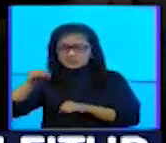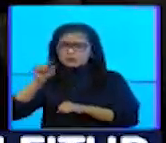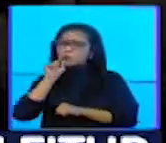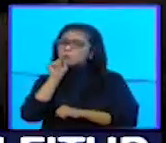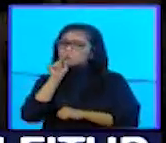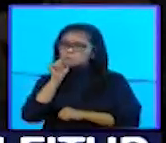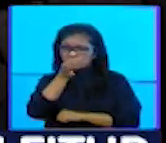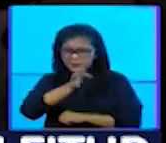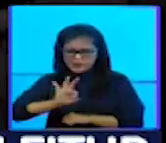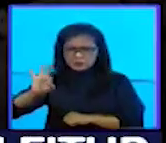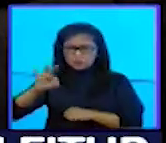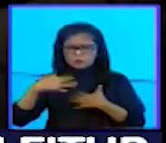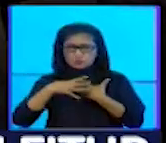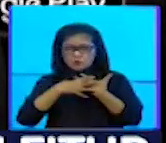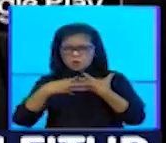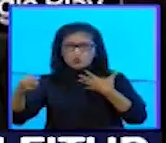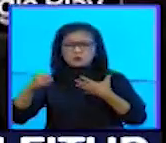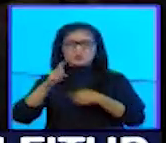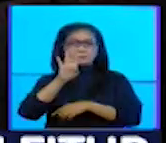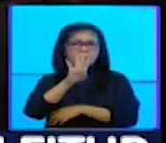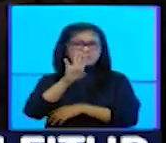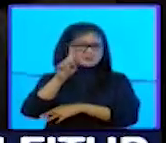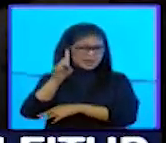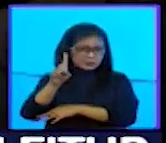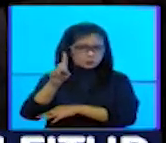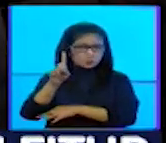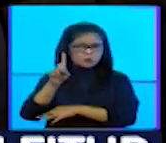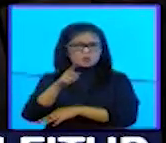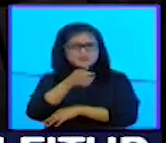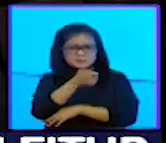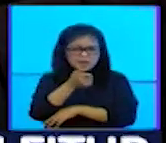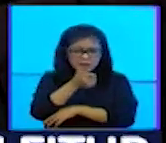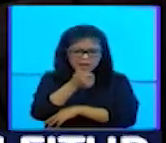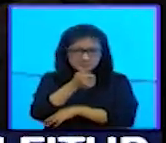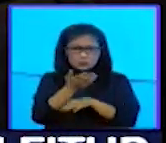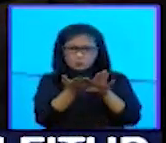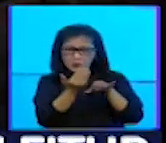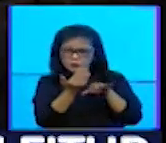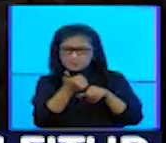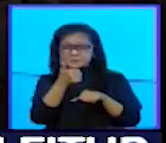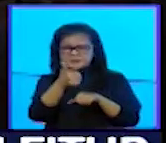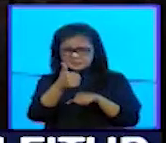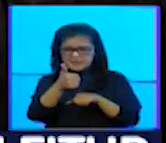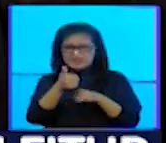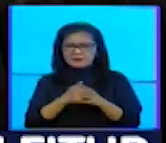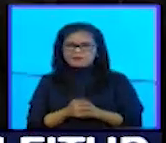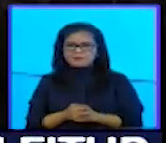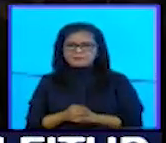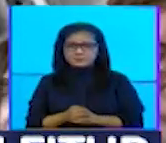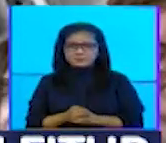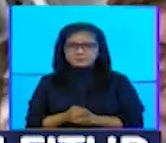juga dapat menikmati 41 channel yang bisa disaksikan gratis, yakni channel TV free to air dan channel dengan genre